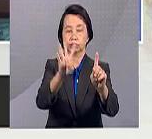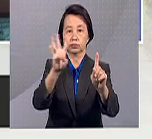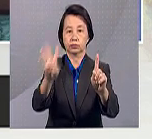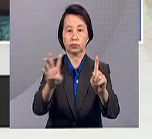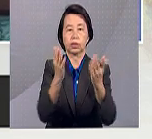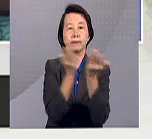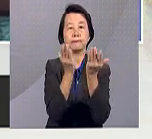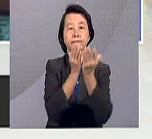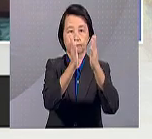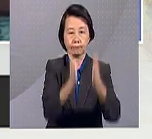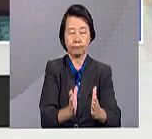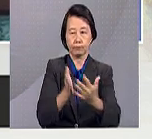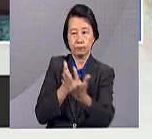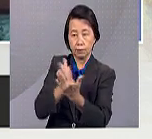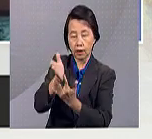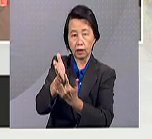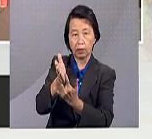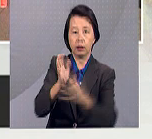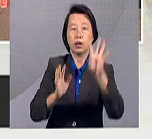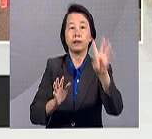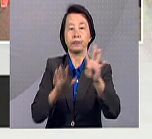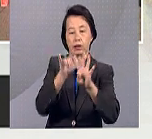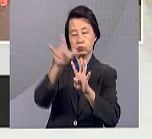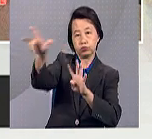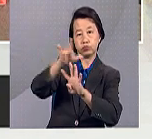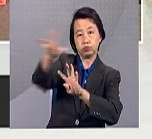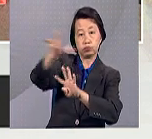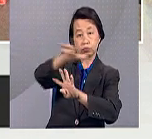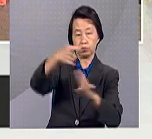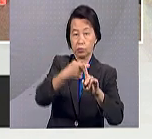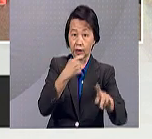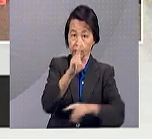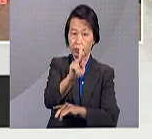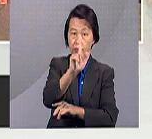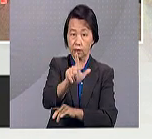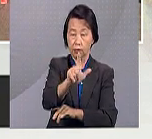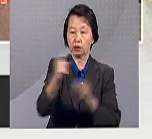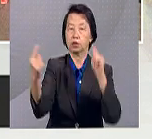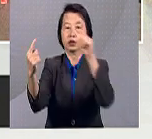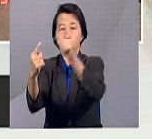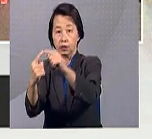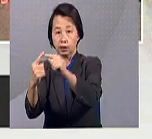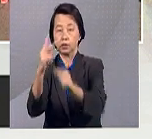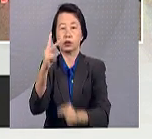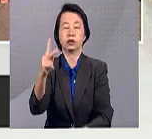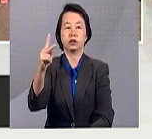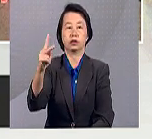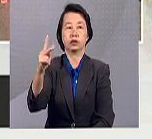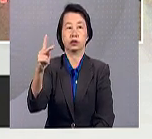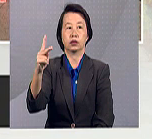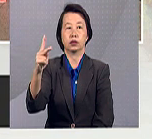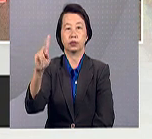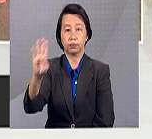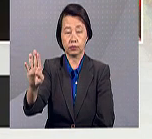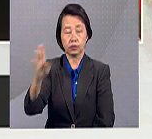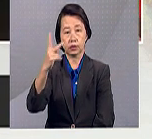1,144 pelajar melalui 4 penerbangan dari Kuala Lumpur ke Kota Kinabalu.